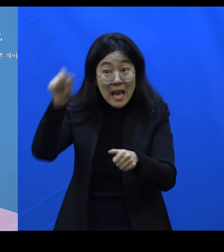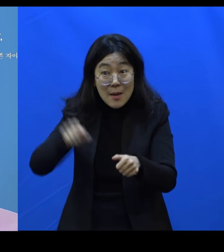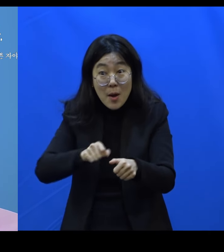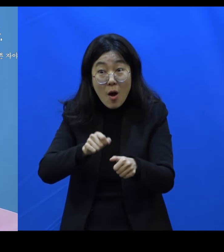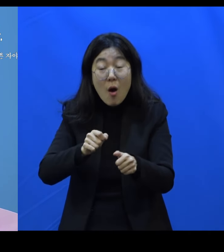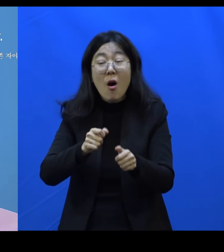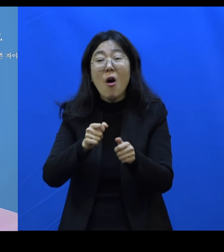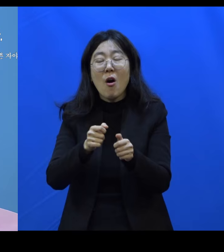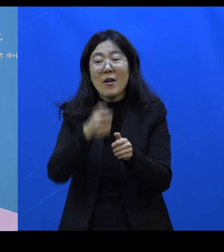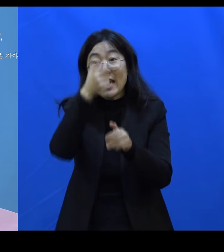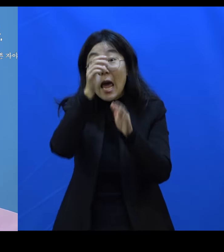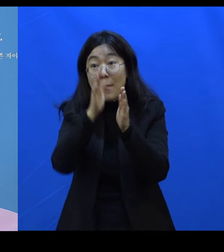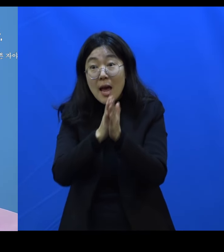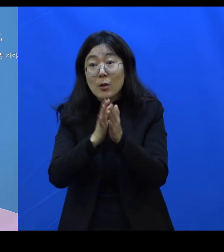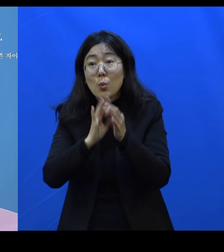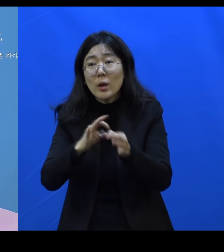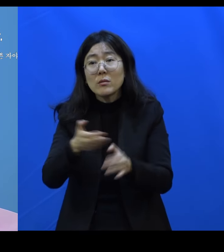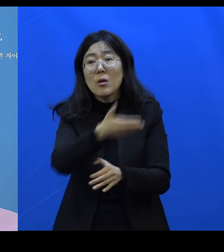거예요.